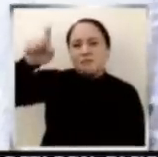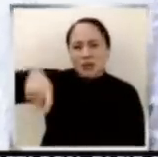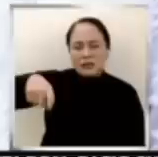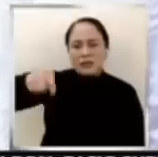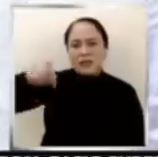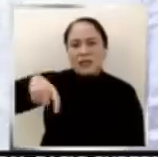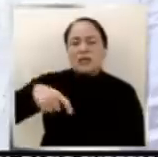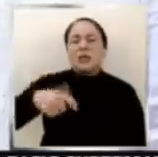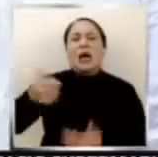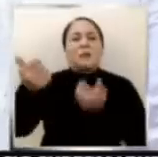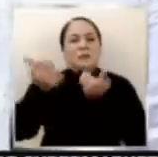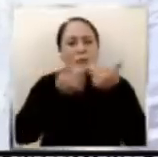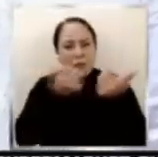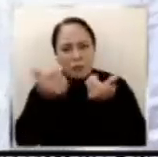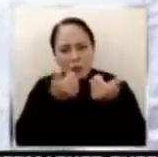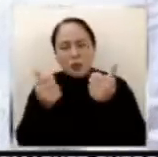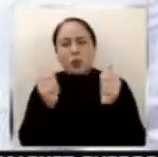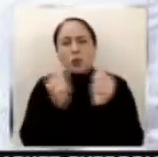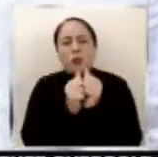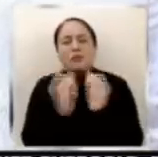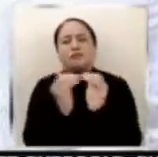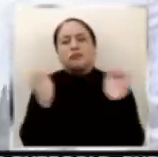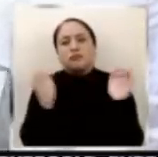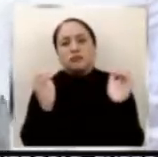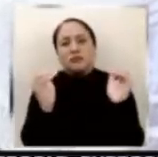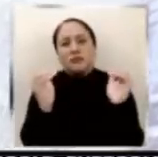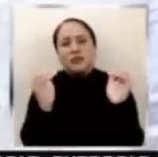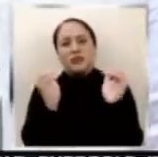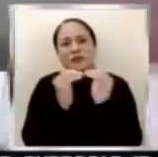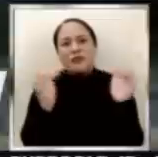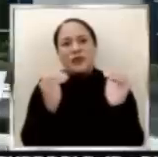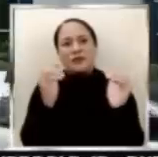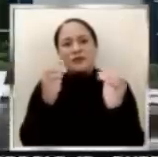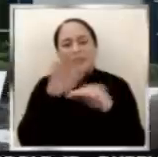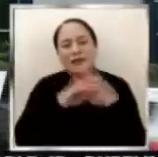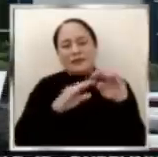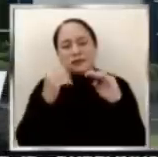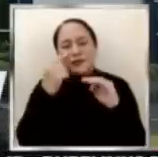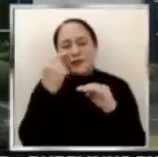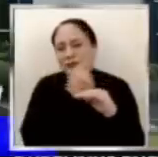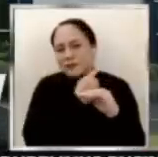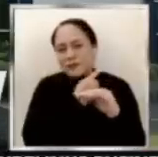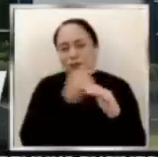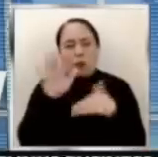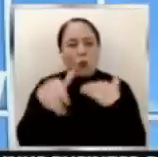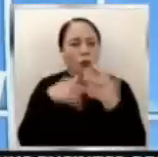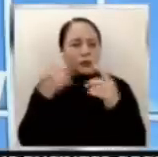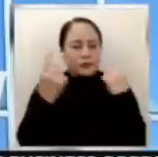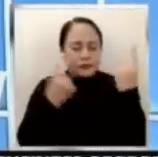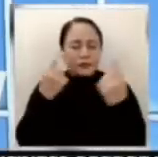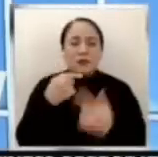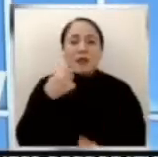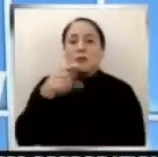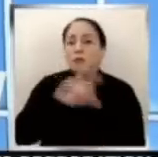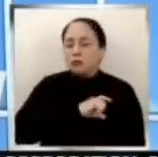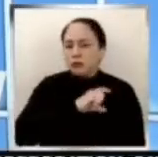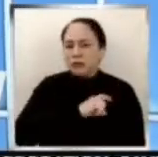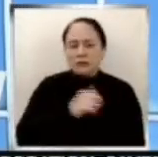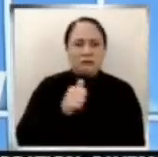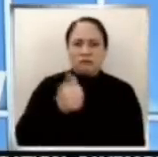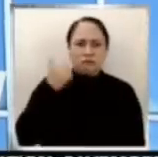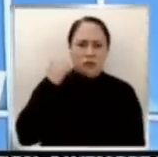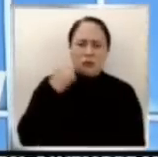administered with an even hand and a fair eye to all concerned. Ayon naman sa PNP, tinatanggi ng CIDG